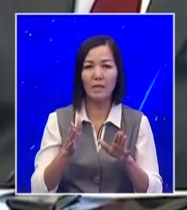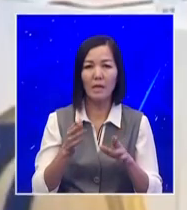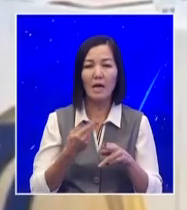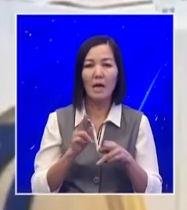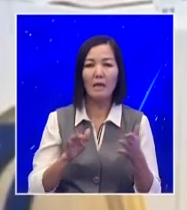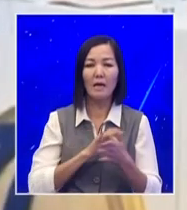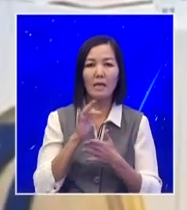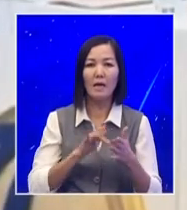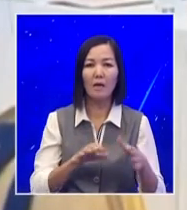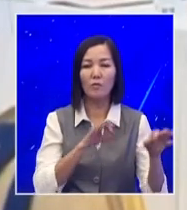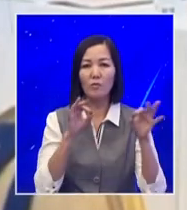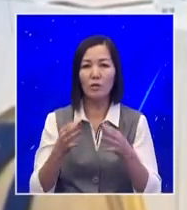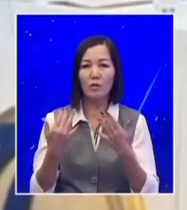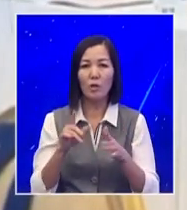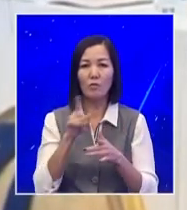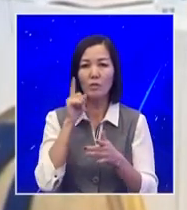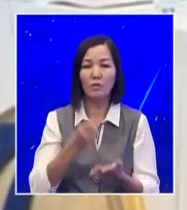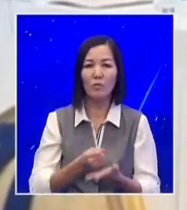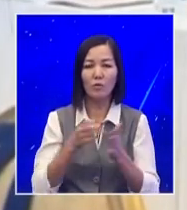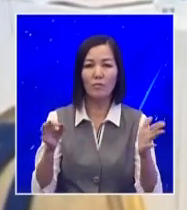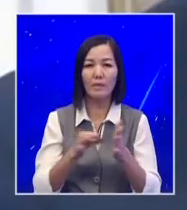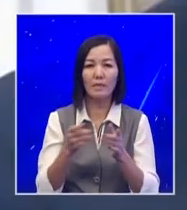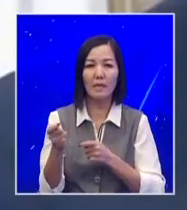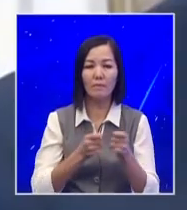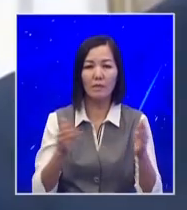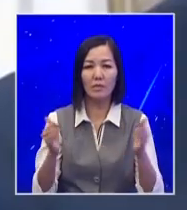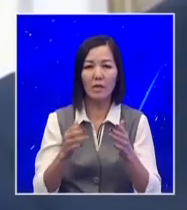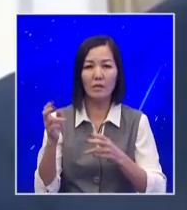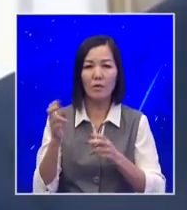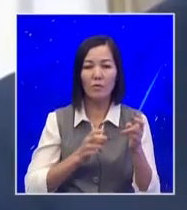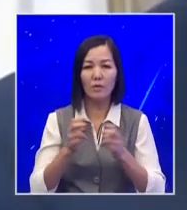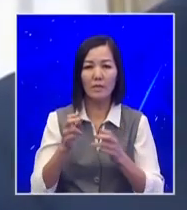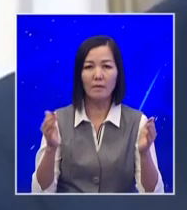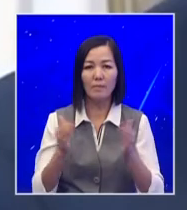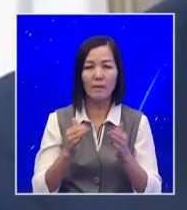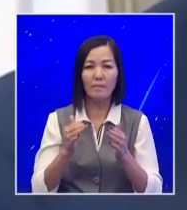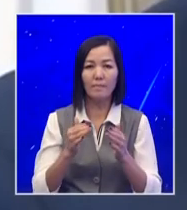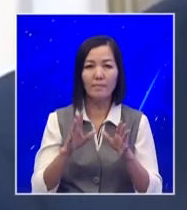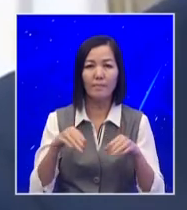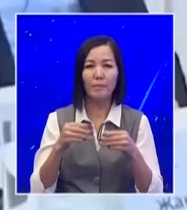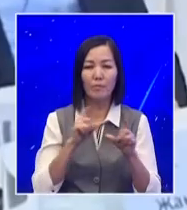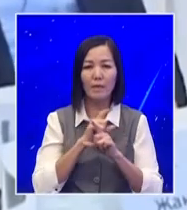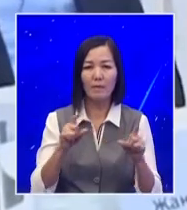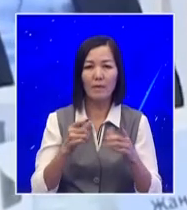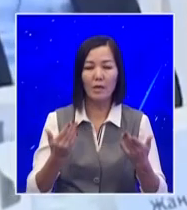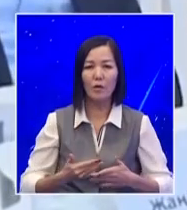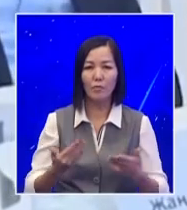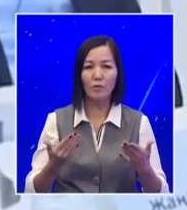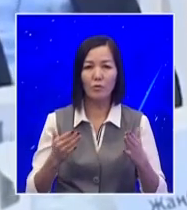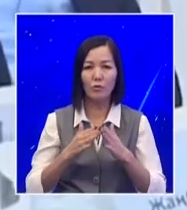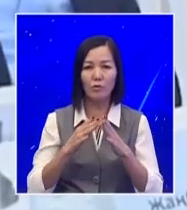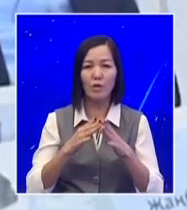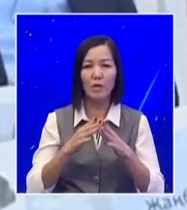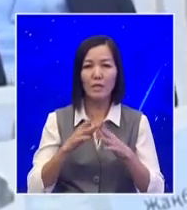берер еді. Ал қалаға көшетін ауыл жастарын қолдау мақсатында әкімдіктер шағын өндірістерге, білім беру мекемелеріне әлеуметтік тұрғын